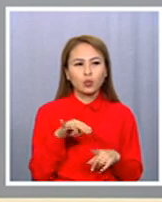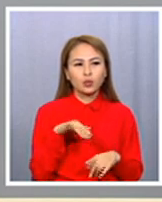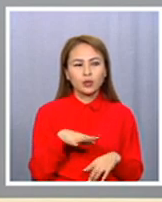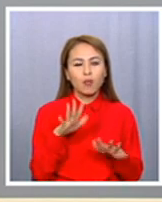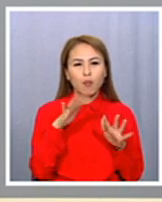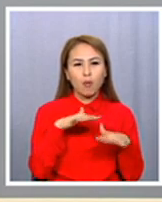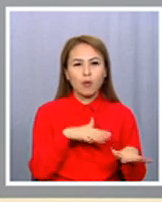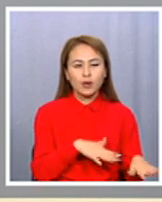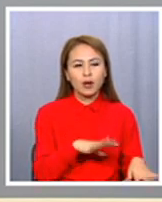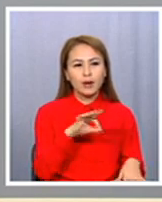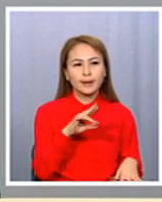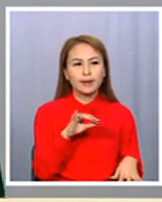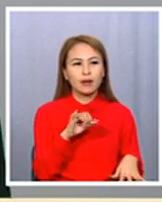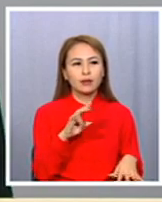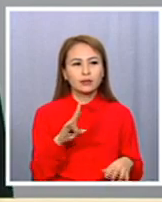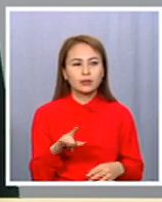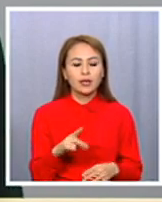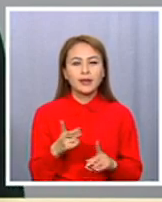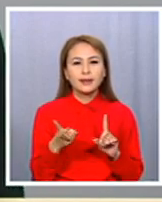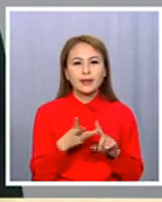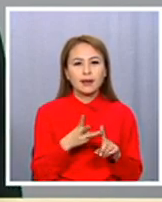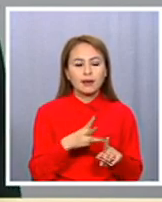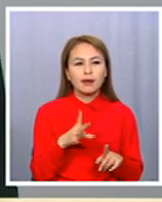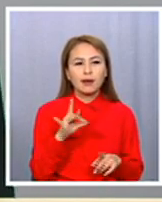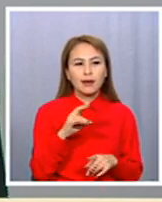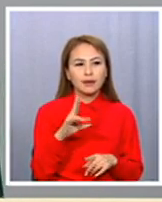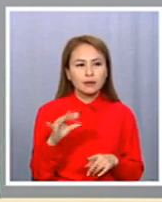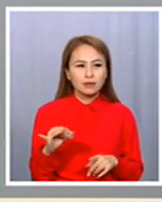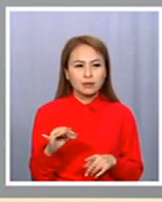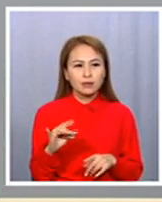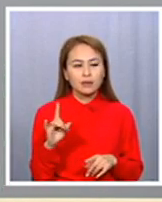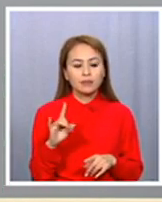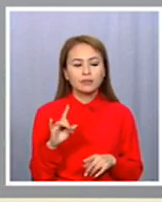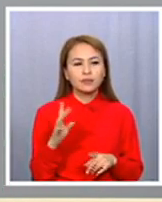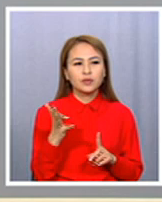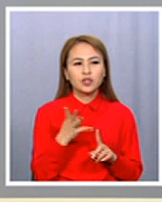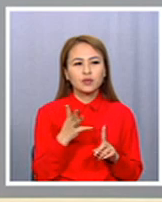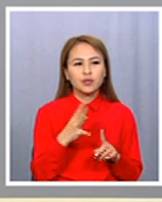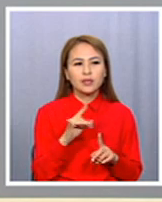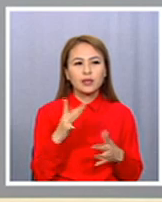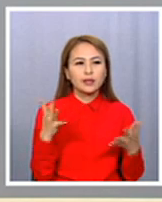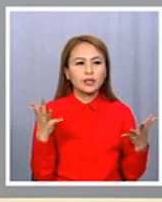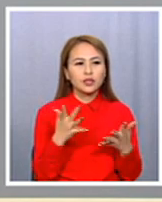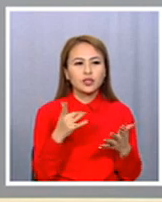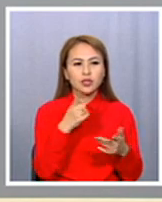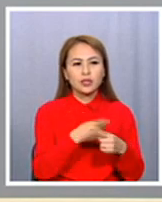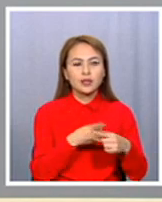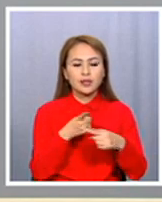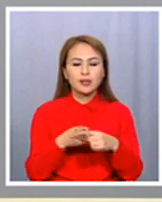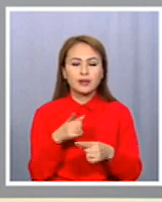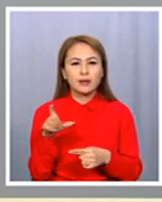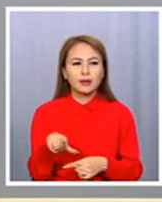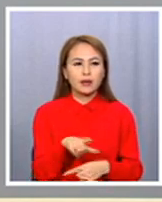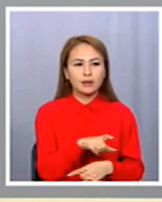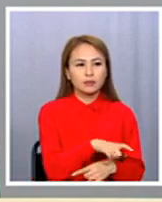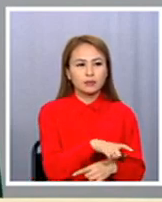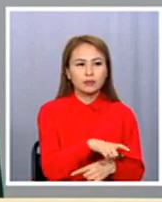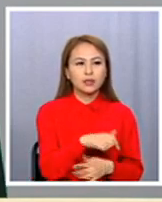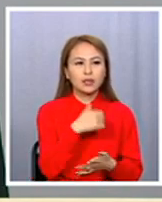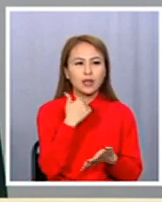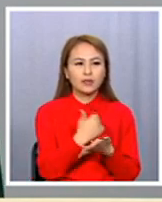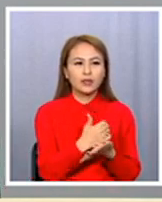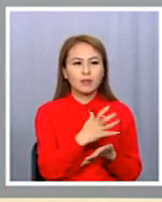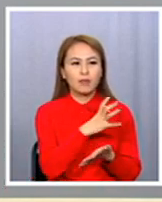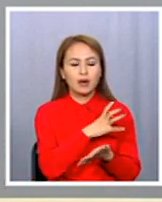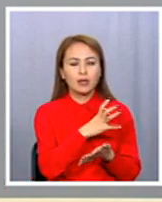и океаны. Третий – реки. Четвертый пункт – из каких частей состоит река. И